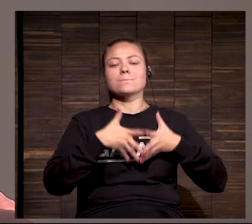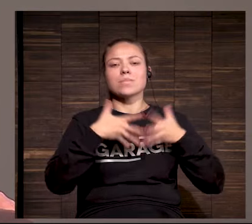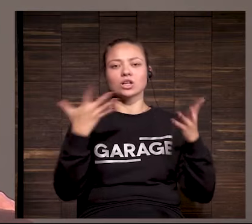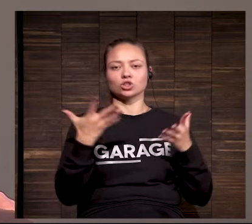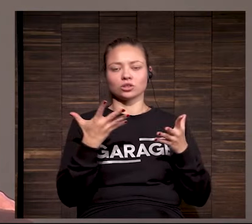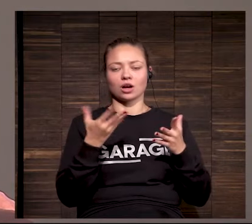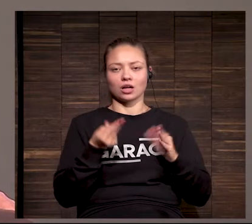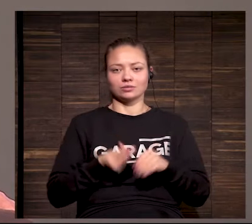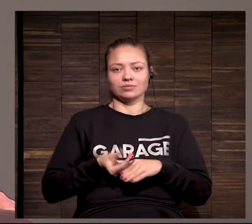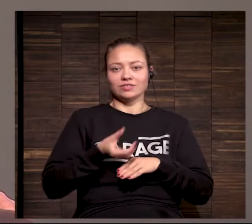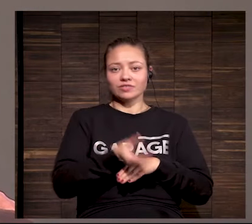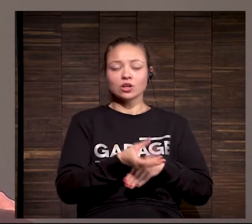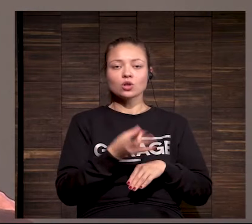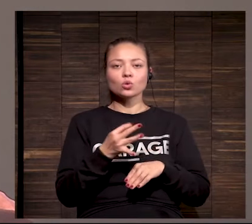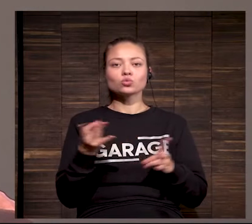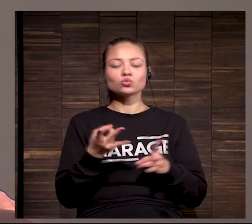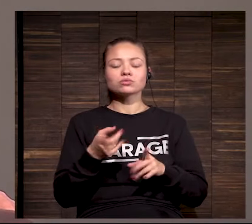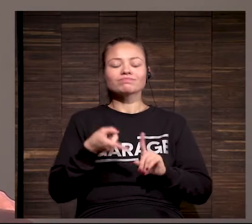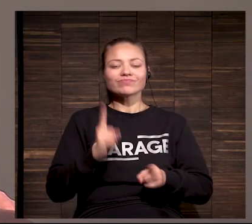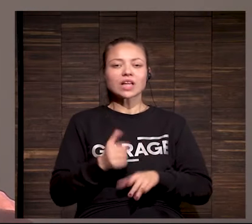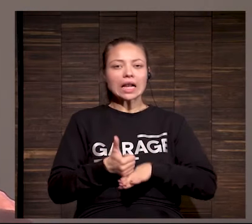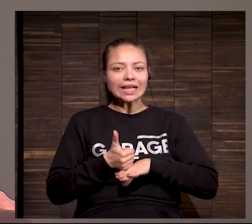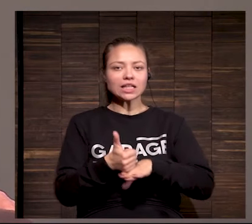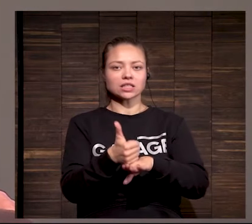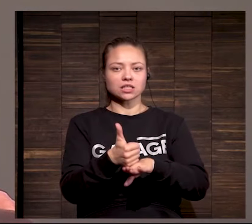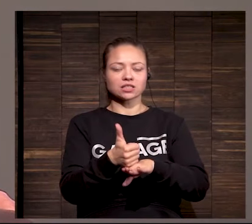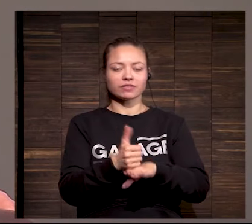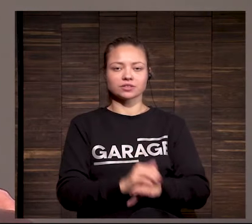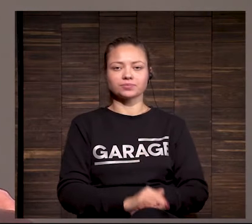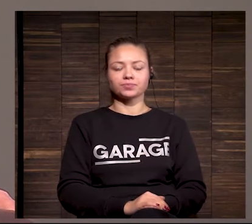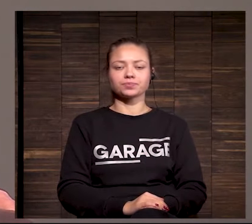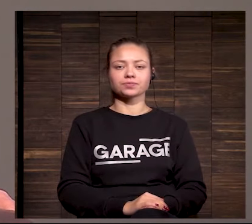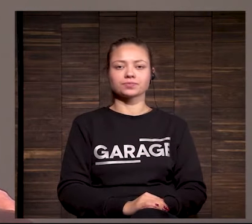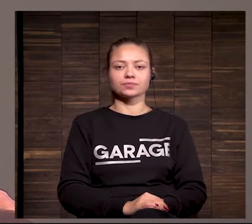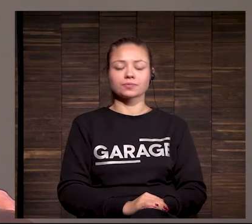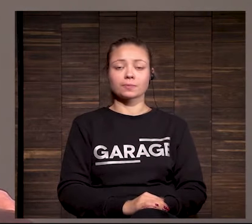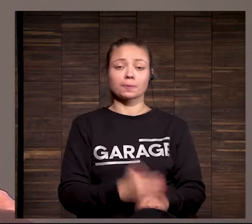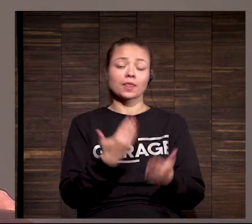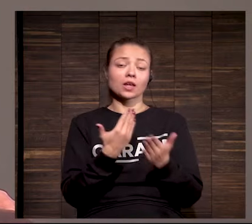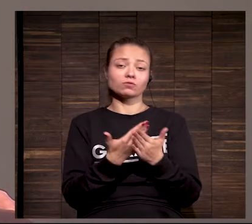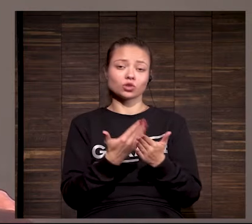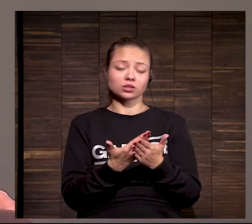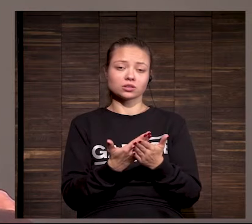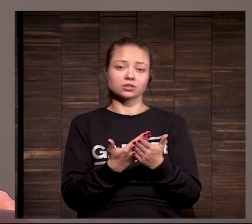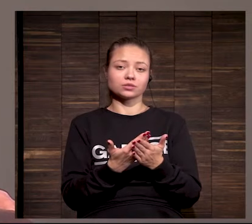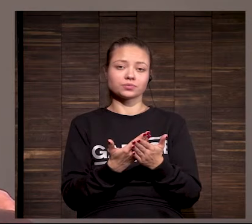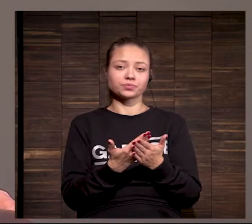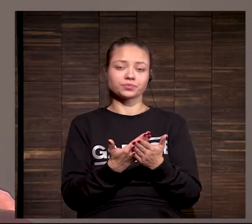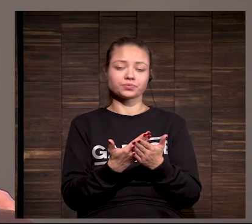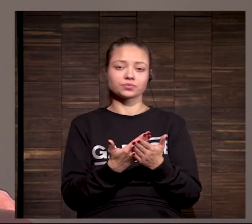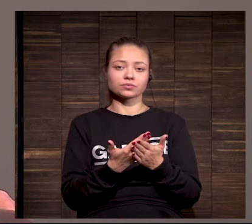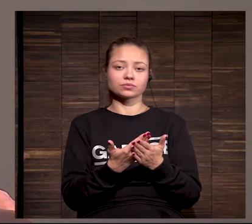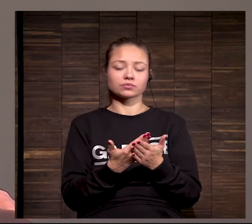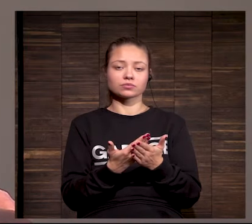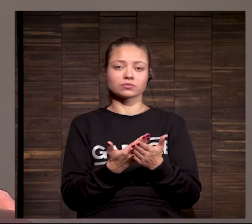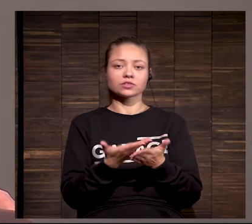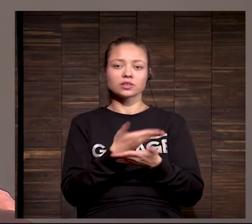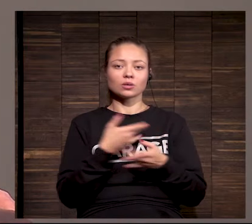большая инвестиция но нужно лидерство действительно в частности нам